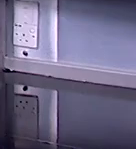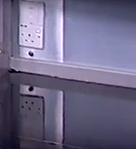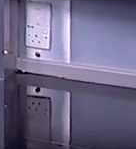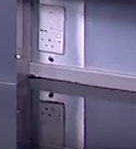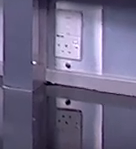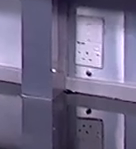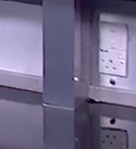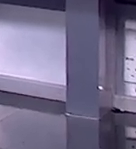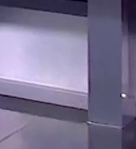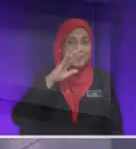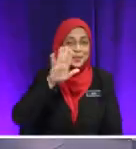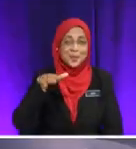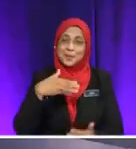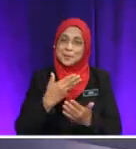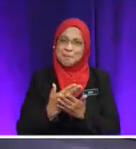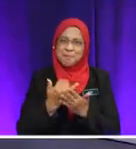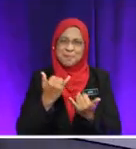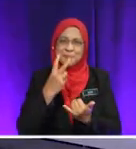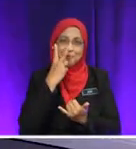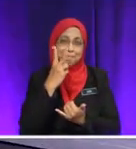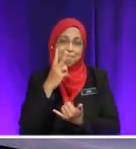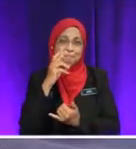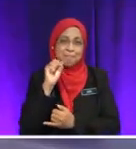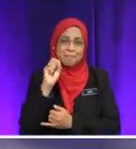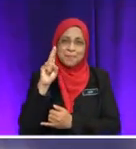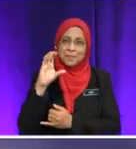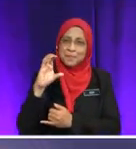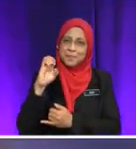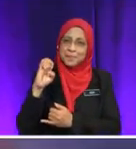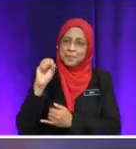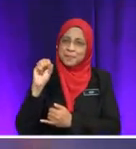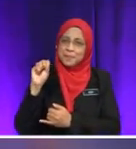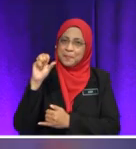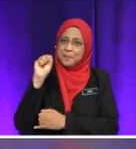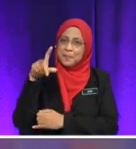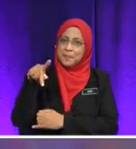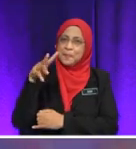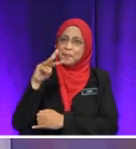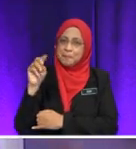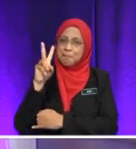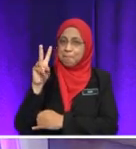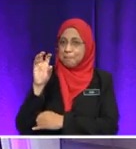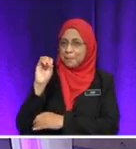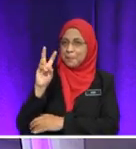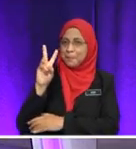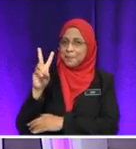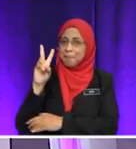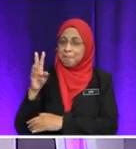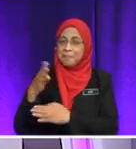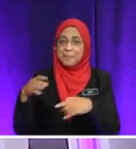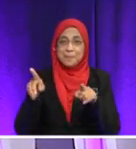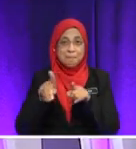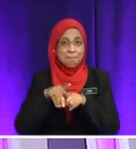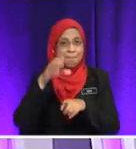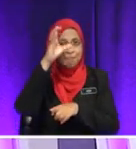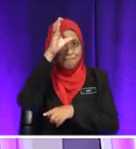Hai semua anda sedang menonton sukses SPM 2022 hanya di GPM bersama saya Chris MJ